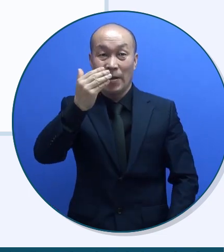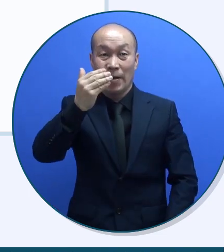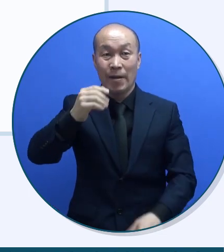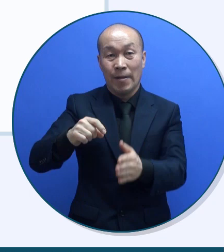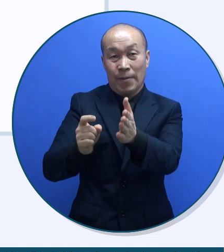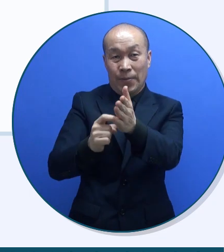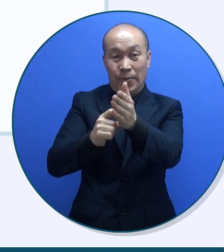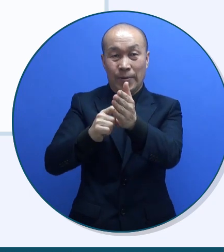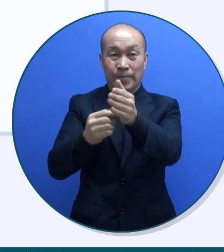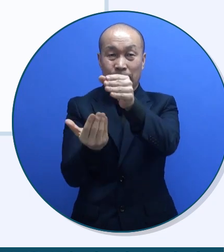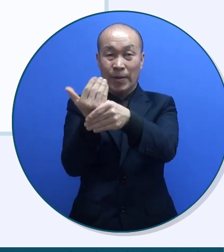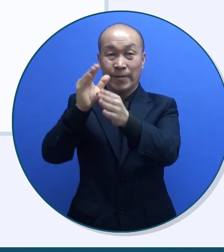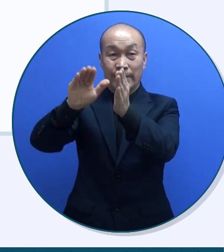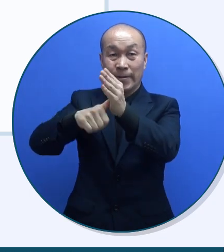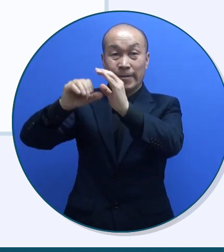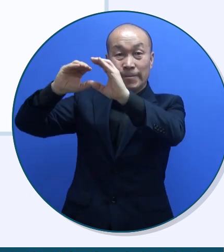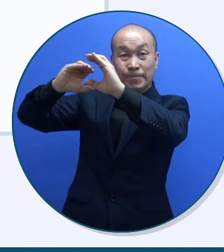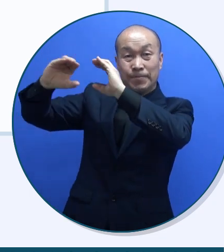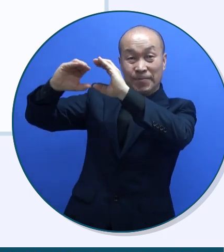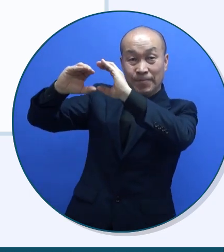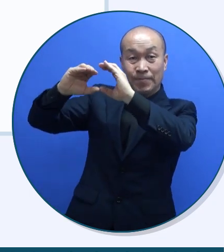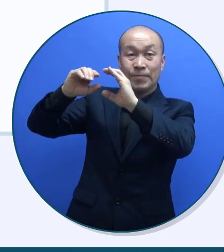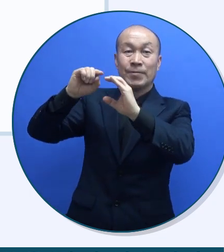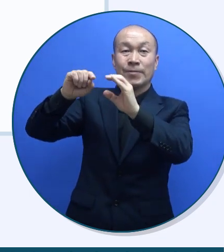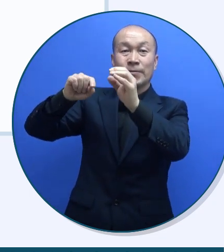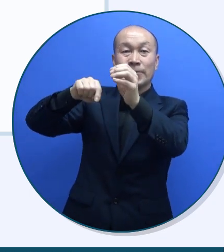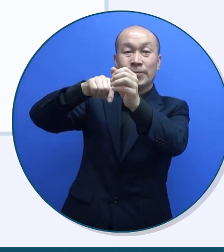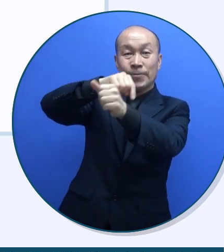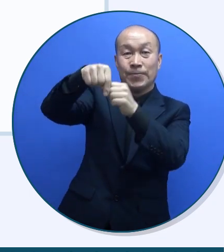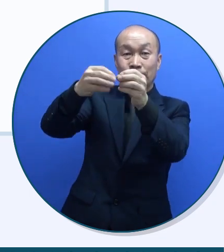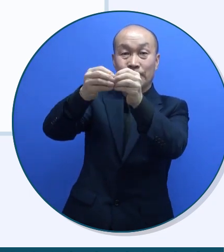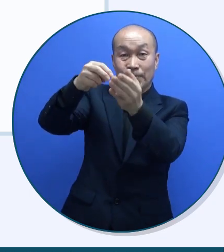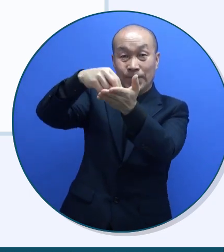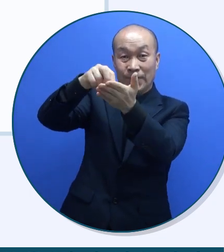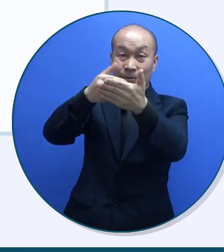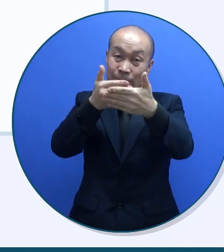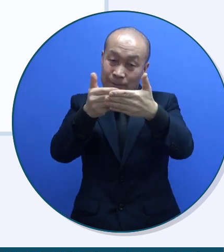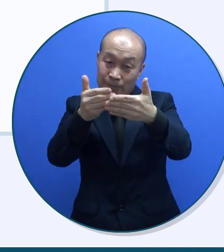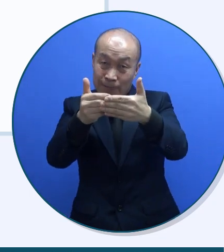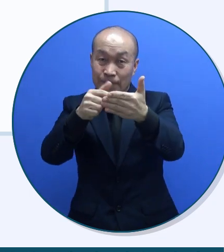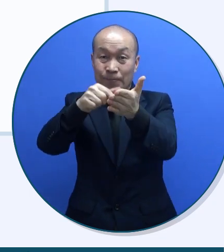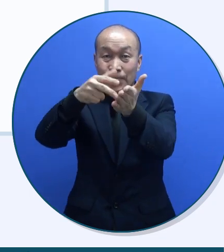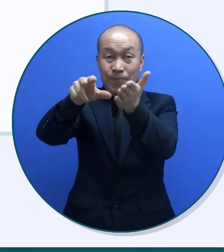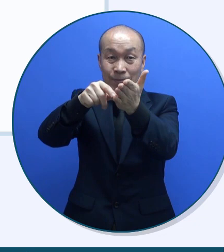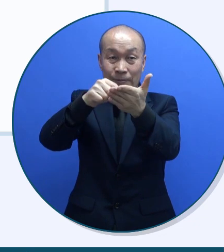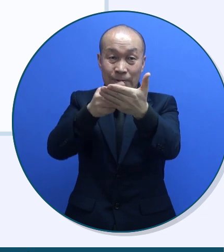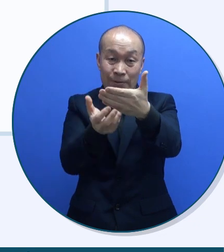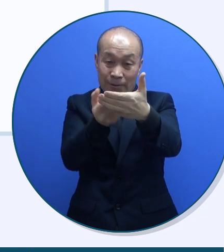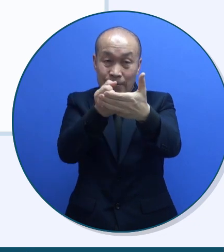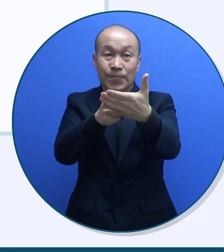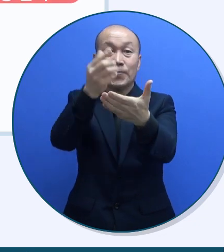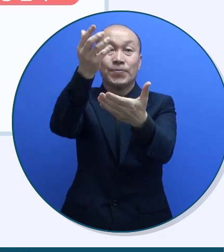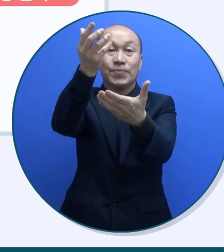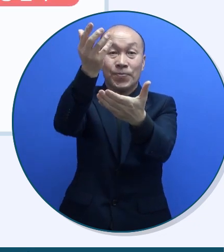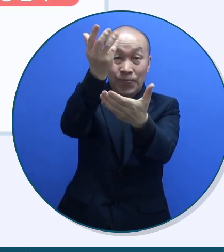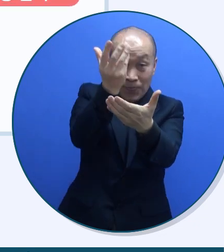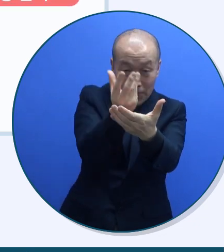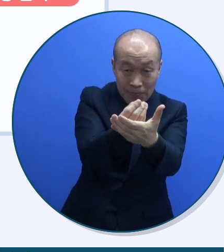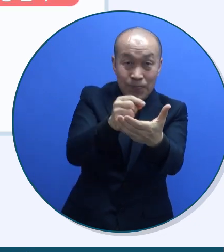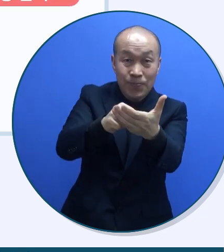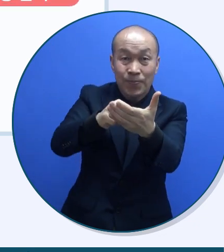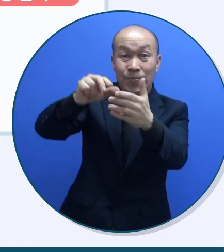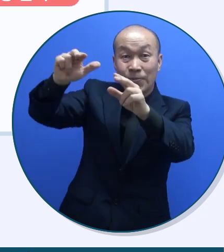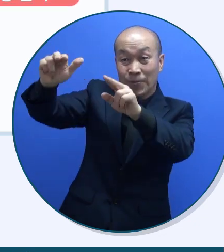시 의사소통을 위한 문자 또는 그림 자료들이 있어 도움을 받기 쉽습니다. 단,